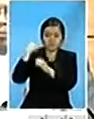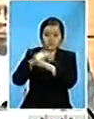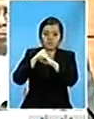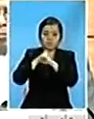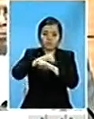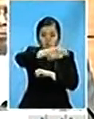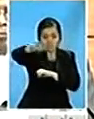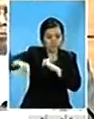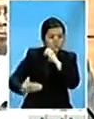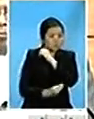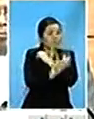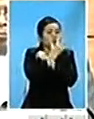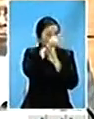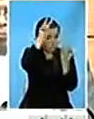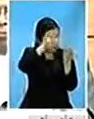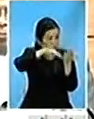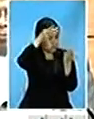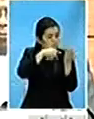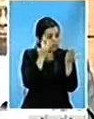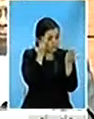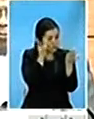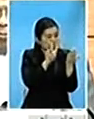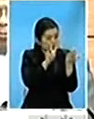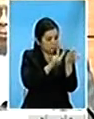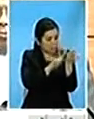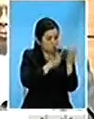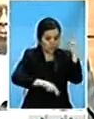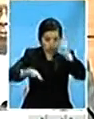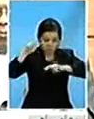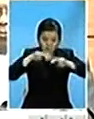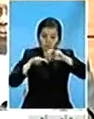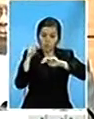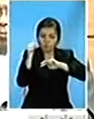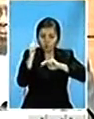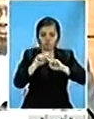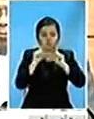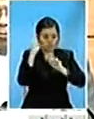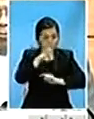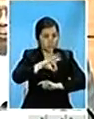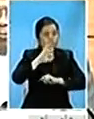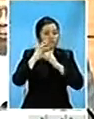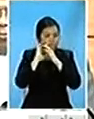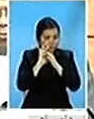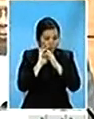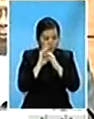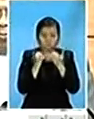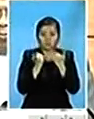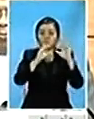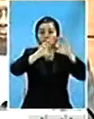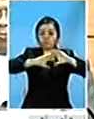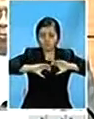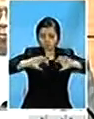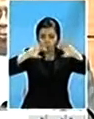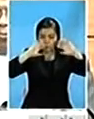โอกาสได้พิจารณาอย่างน้อยที่สุดพวกเรามีโอกาสได้ตรวจสอบแต่ที่น่าเป็นห่วงที่สุดก็คือรัฐบาลนี้มีแนวโน้ม